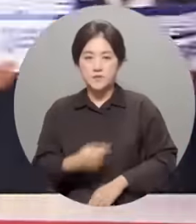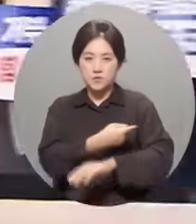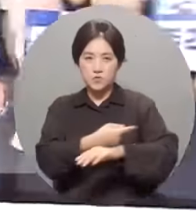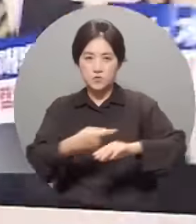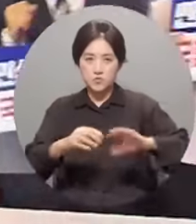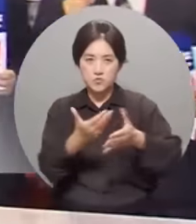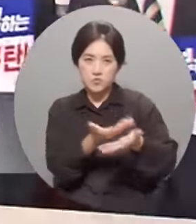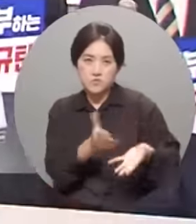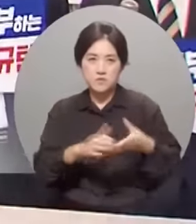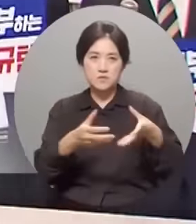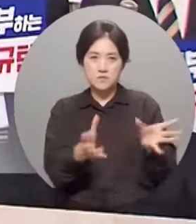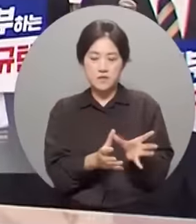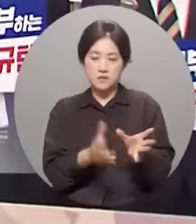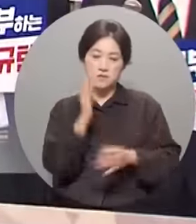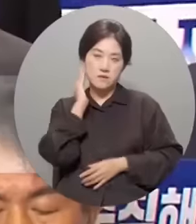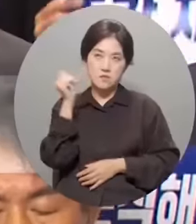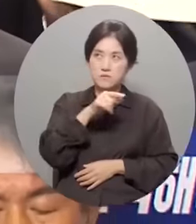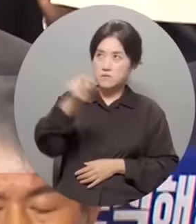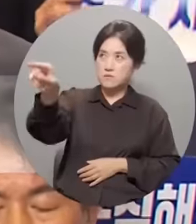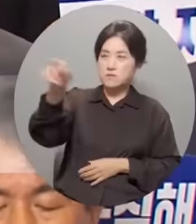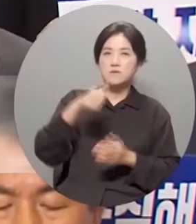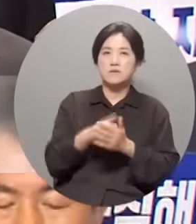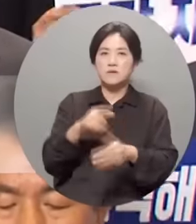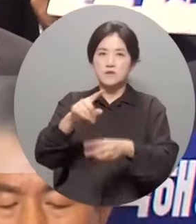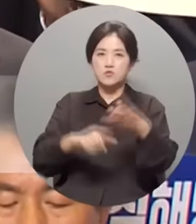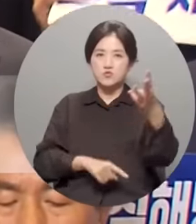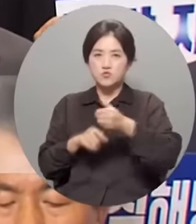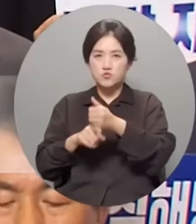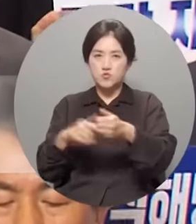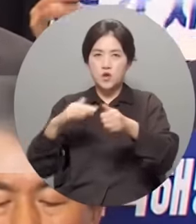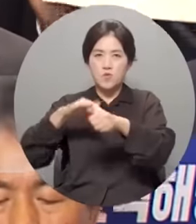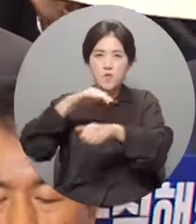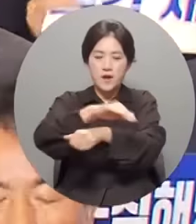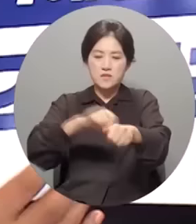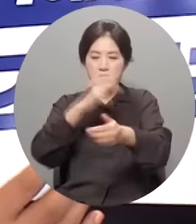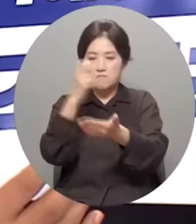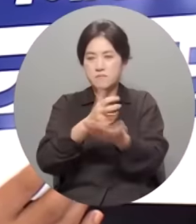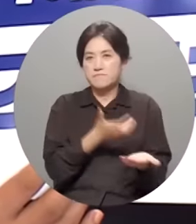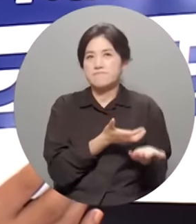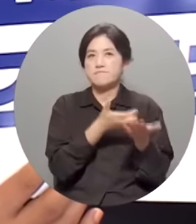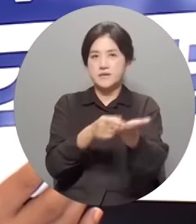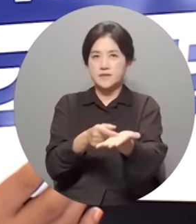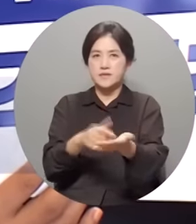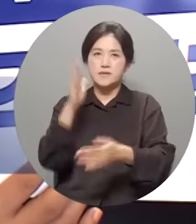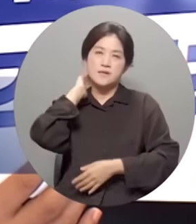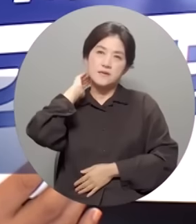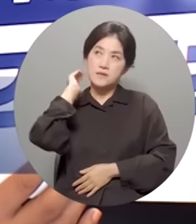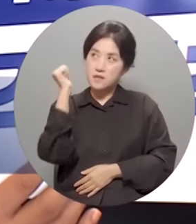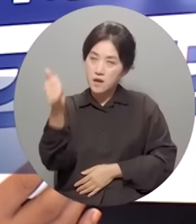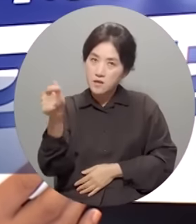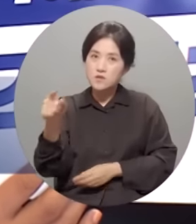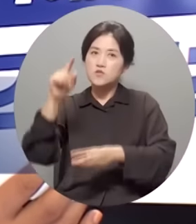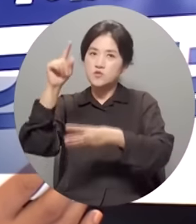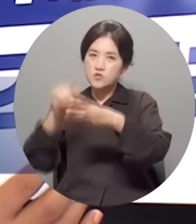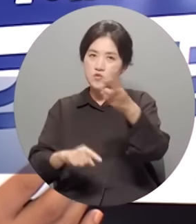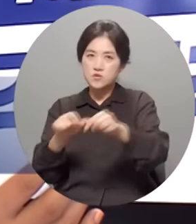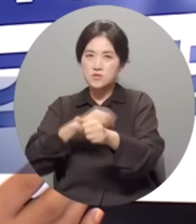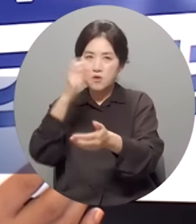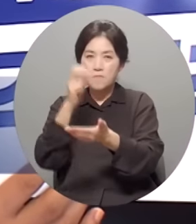조국혁신당은 곧장 대통령을 겨냥한 윤석열 수사외압 특검법을 발의했습니다. 대통령이 윤석열